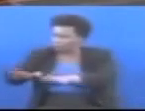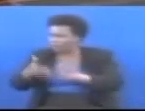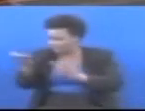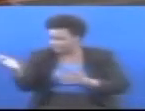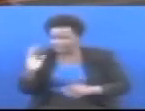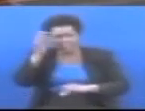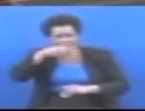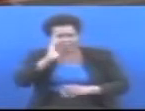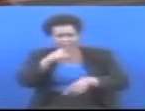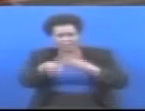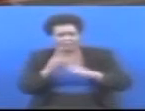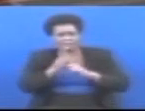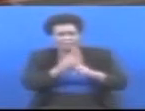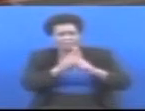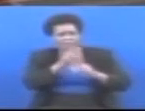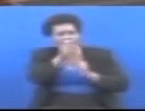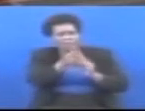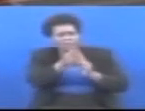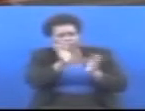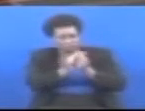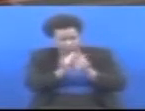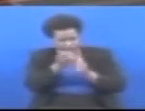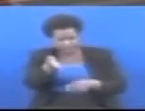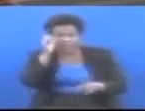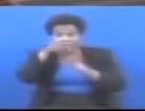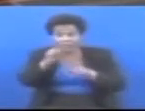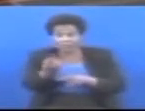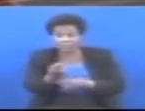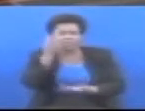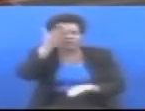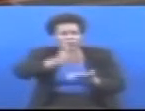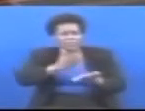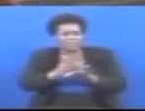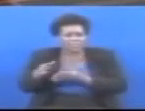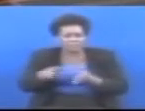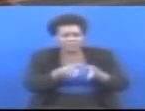itaendelea kufuatilia kwa karibu swala hili ili kuhakikisha kuwa mifumo ya